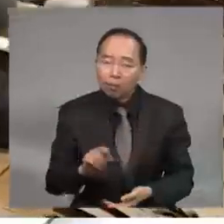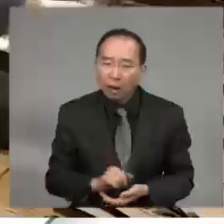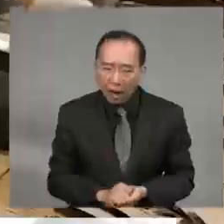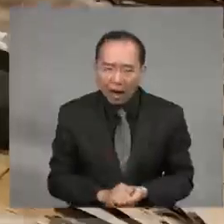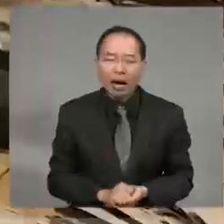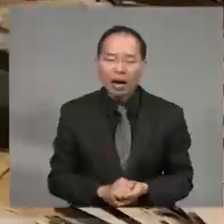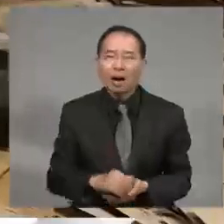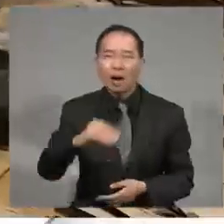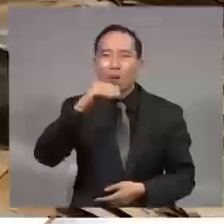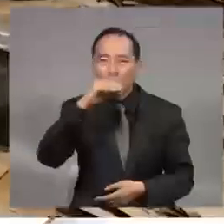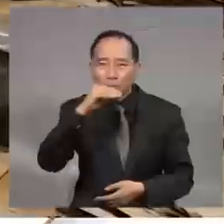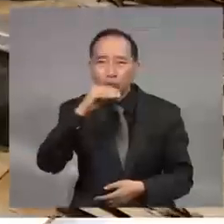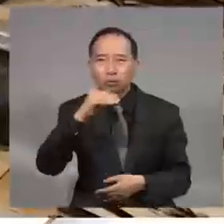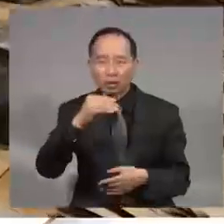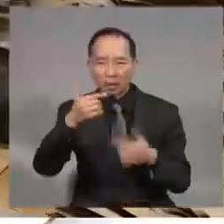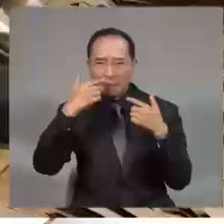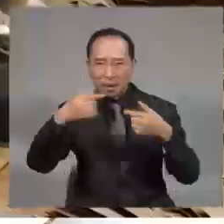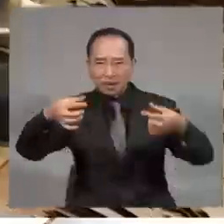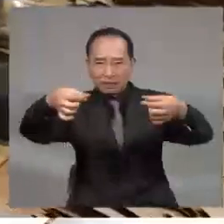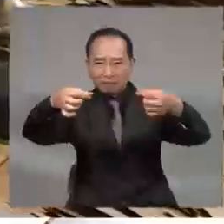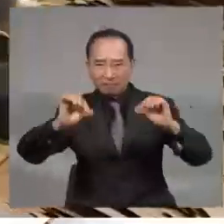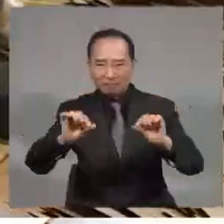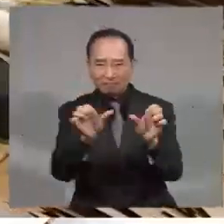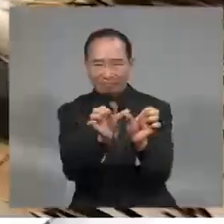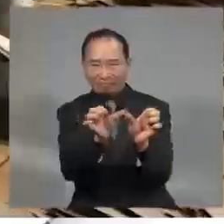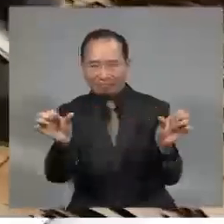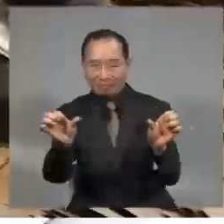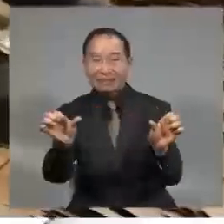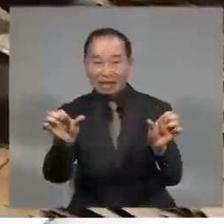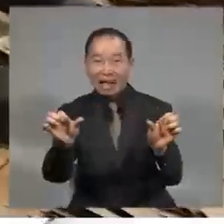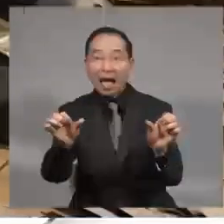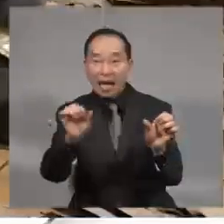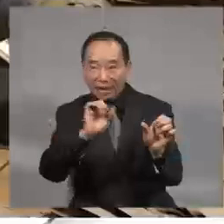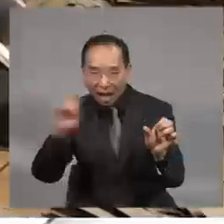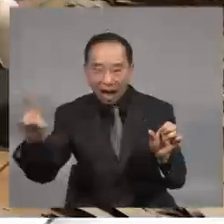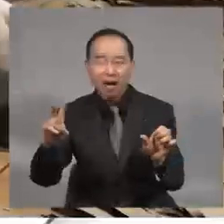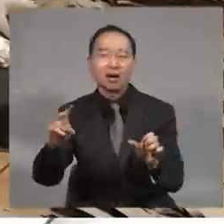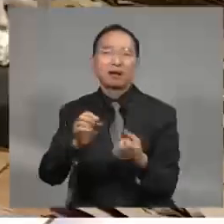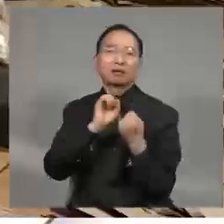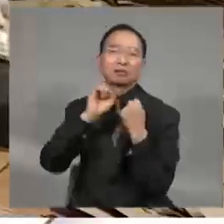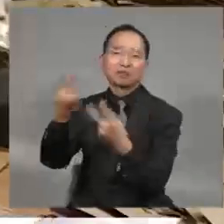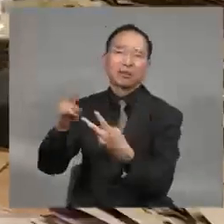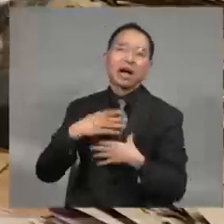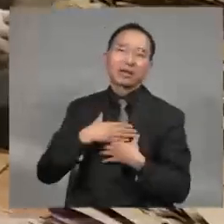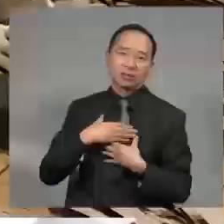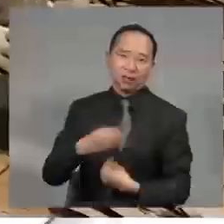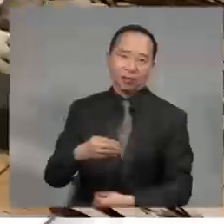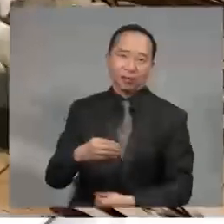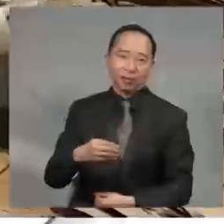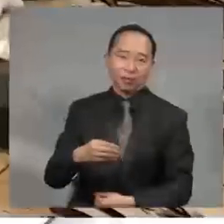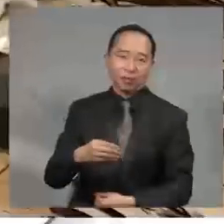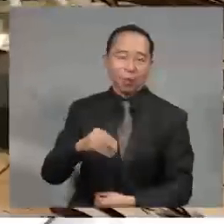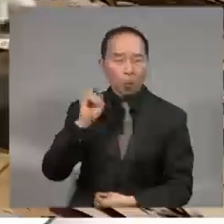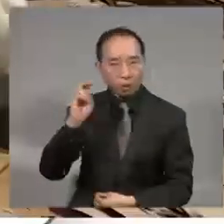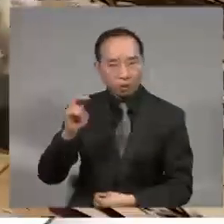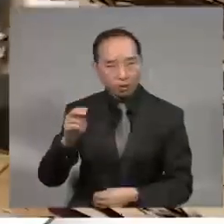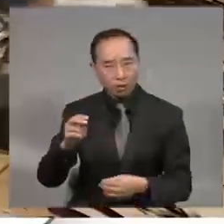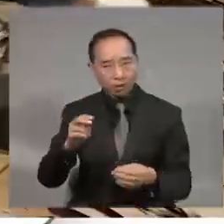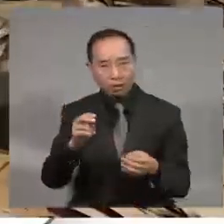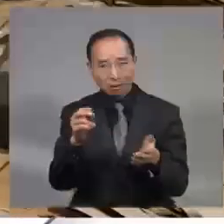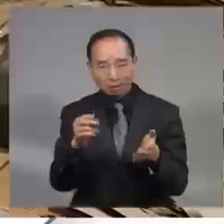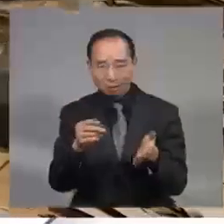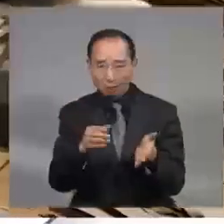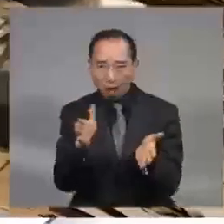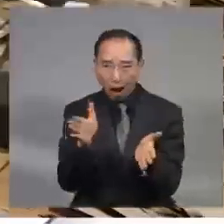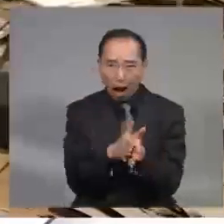배송용 봉투를 정확하게 봉함을 해야지 이게 등기 발송될 때도 안전하게 갈 수 있기 때문에 혹시 그 마무리가 잘 되지 않은 해송용